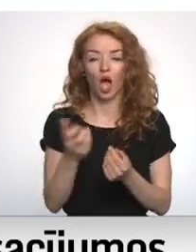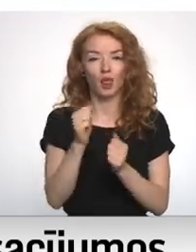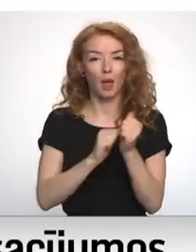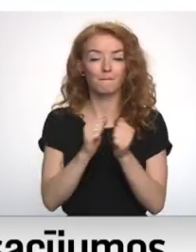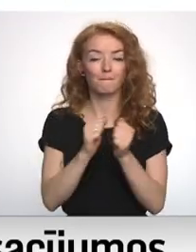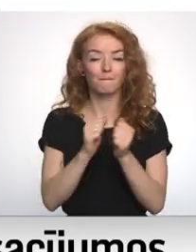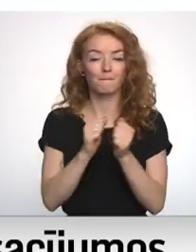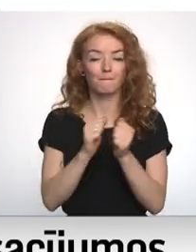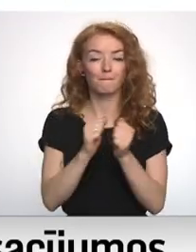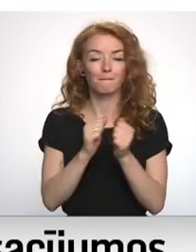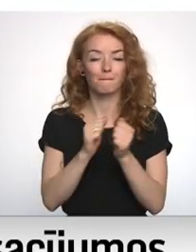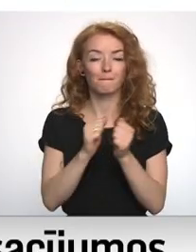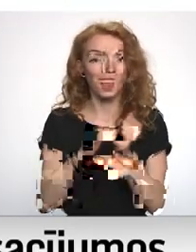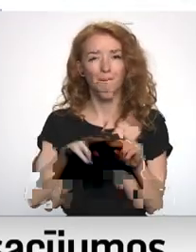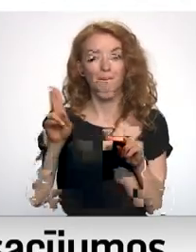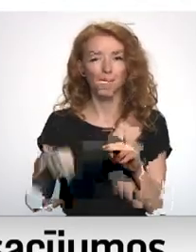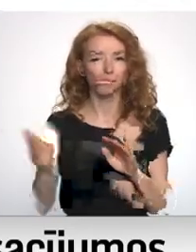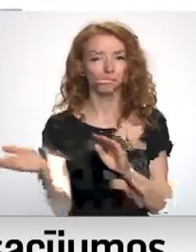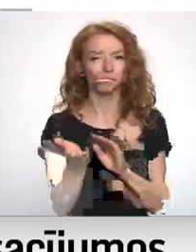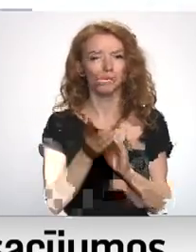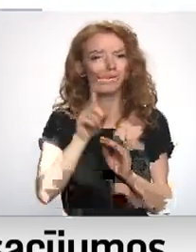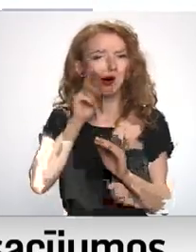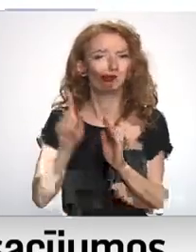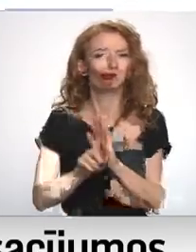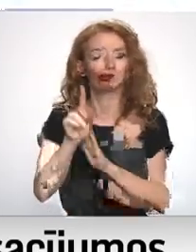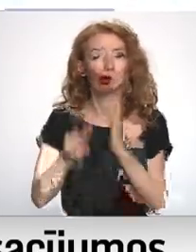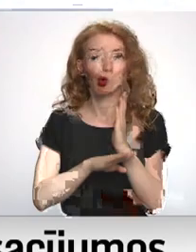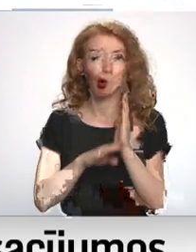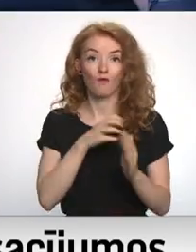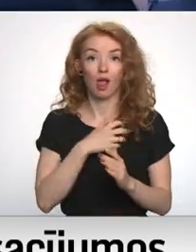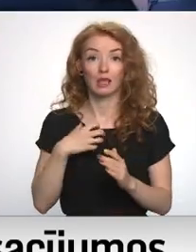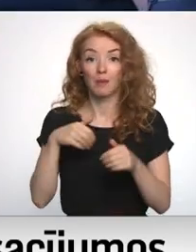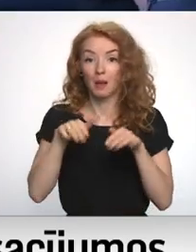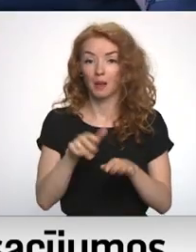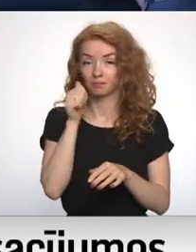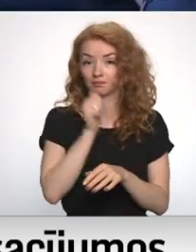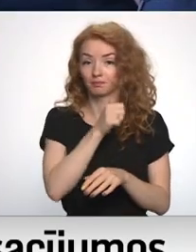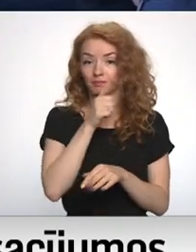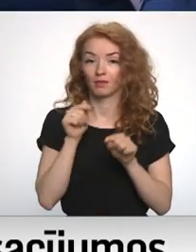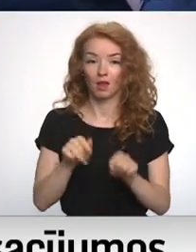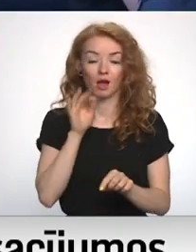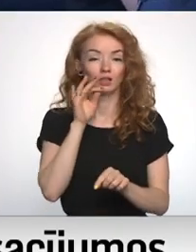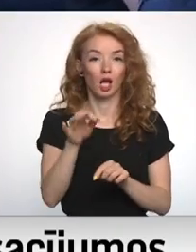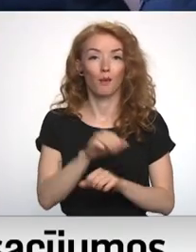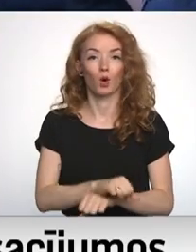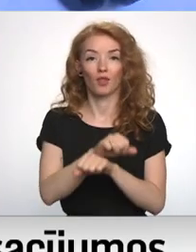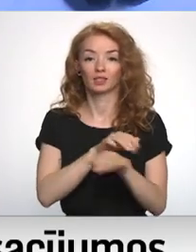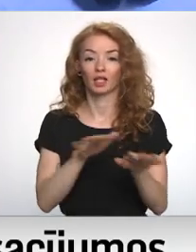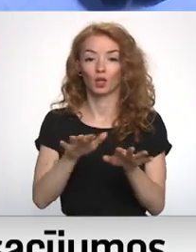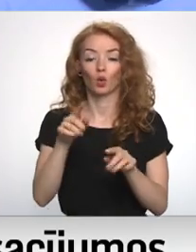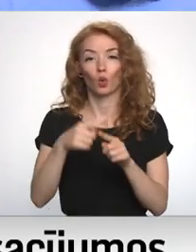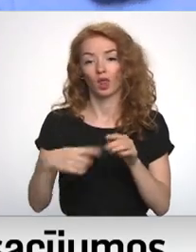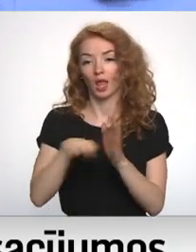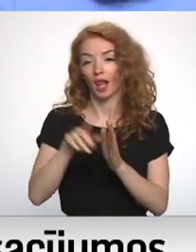aizstāvjiem. Nocirst jaunākus kokus valdība pieņēma pa kluso, saka protesta rīkotāji un dalībnieki. Ja tie